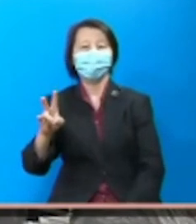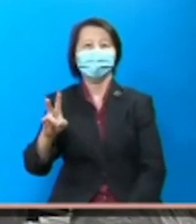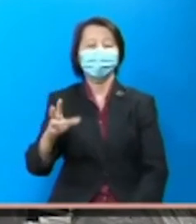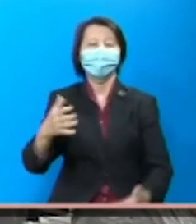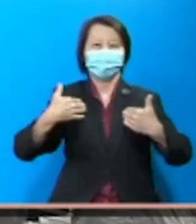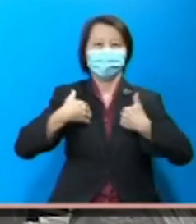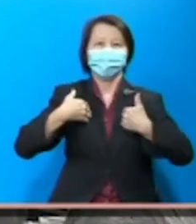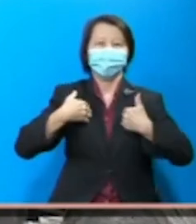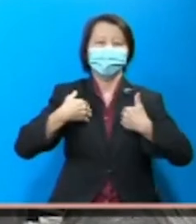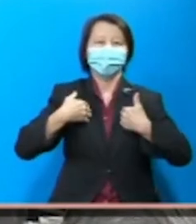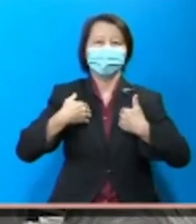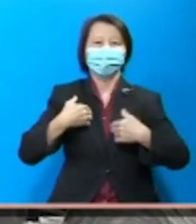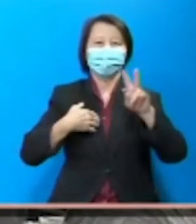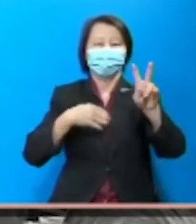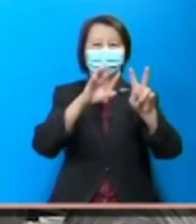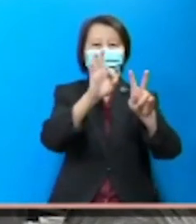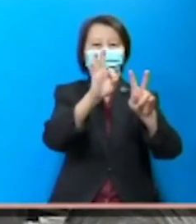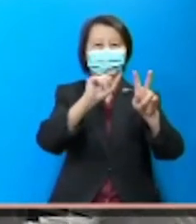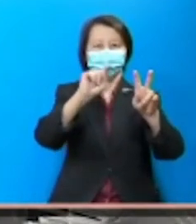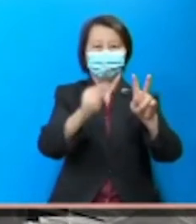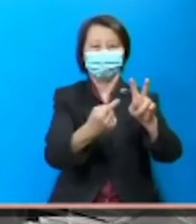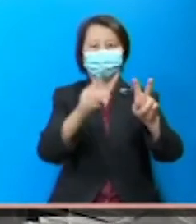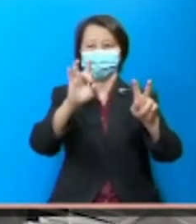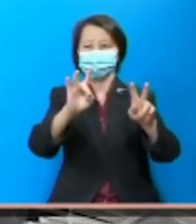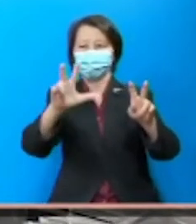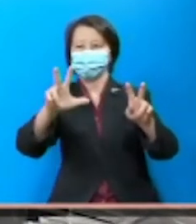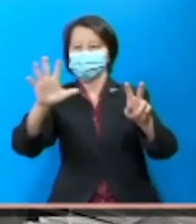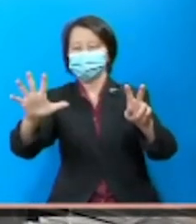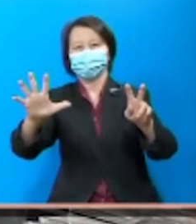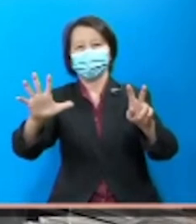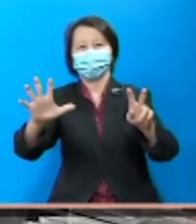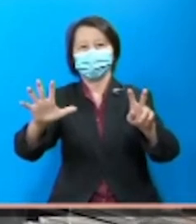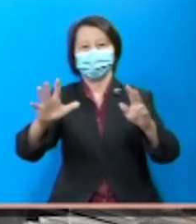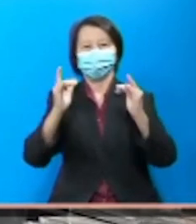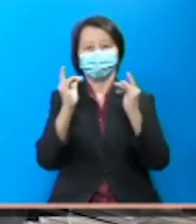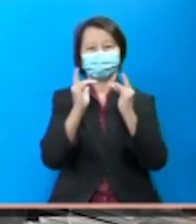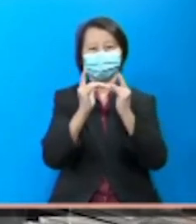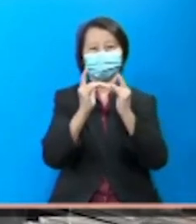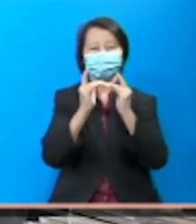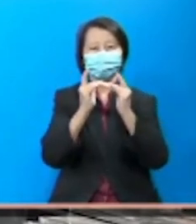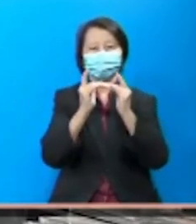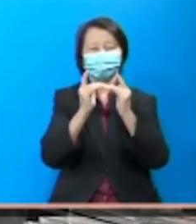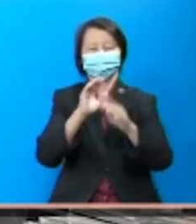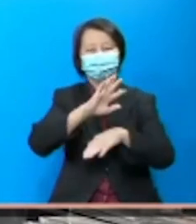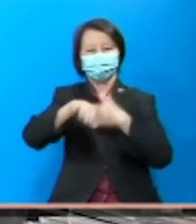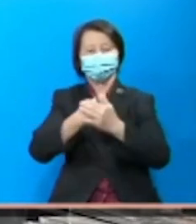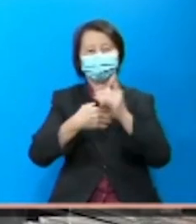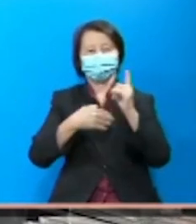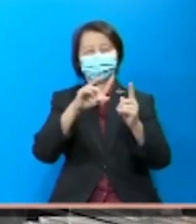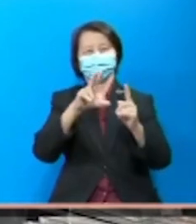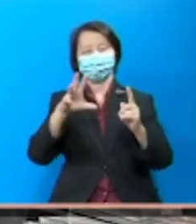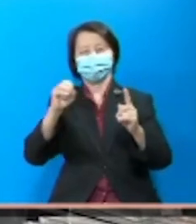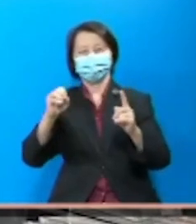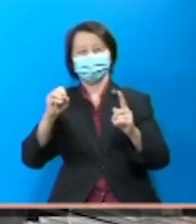Hai terdapat sejumlah 29800 35 kecil jismul 133c